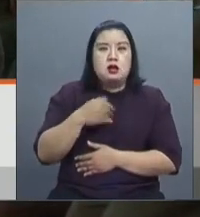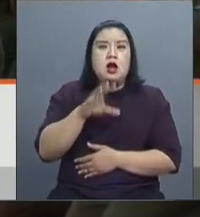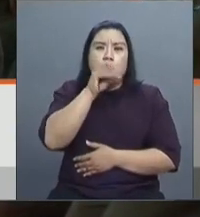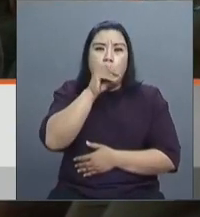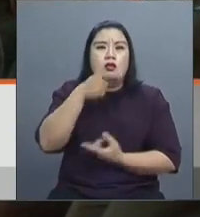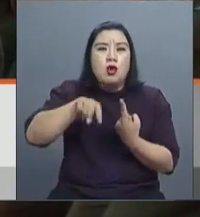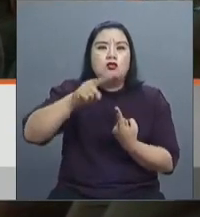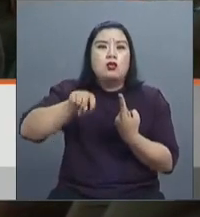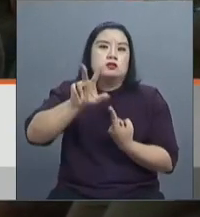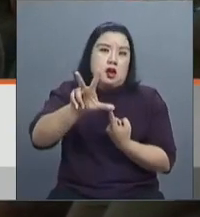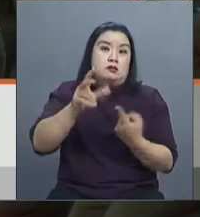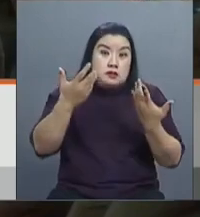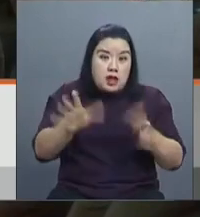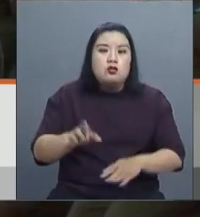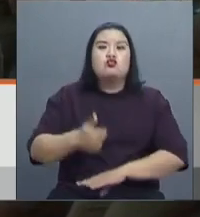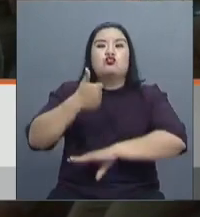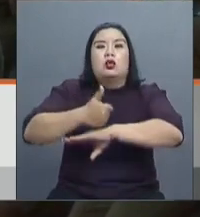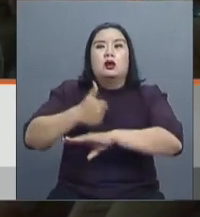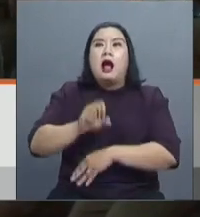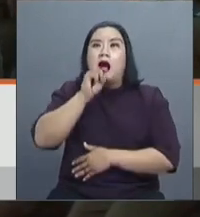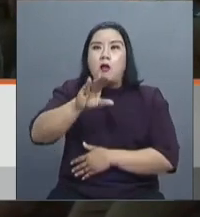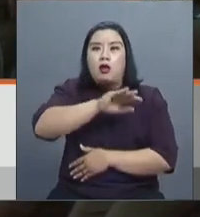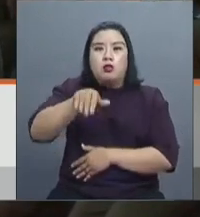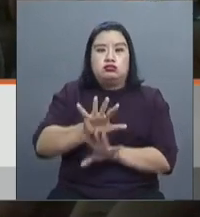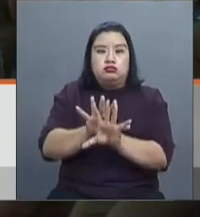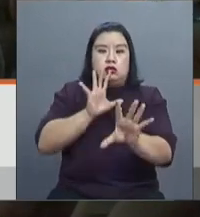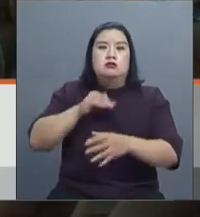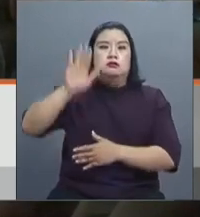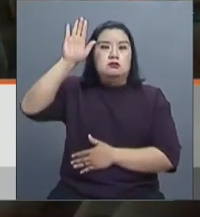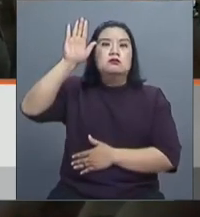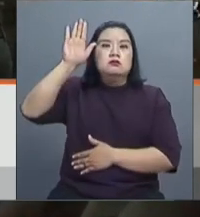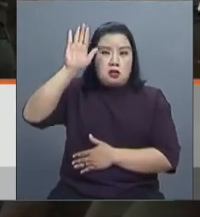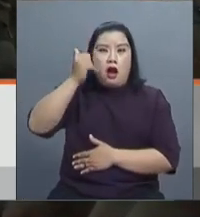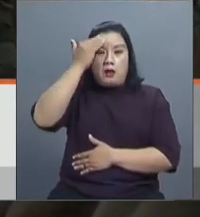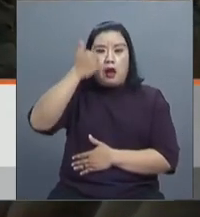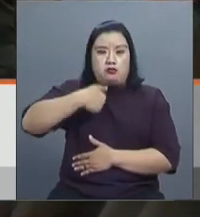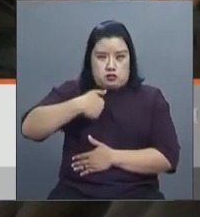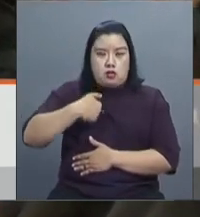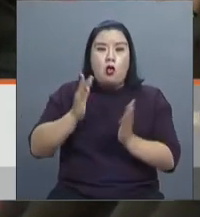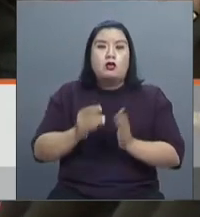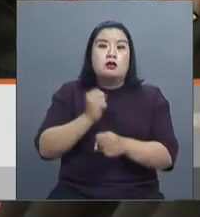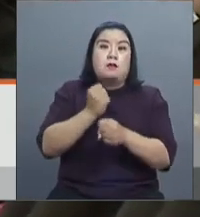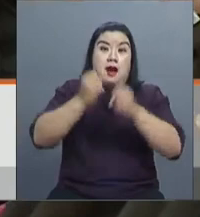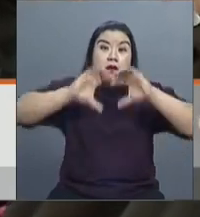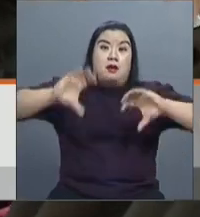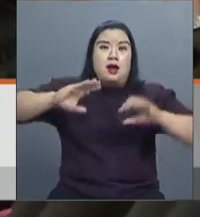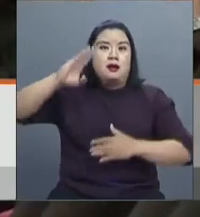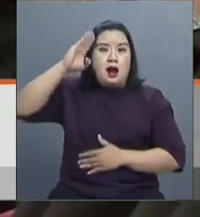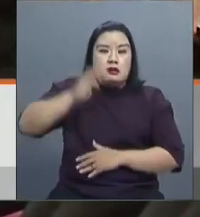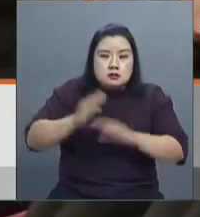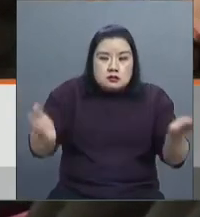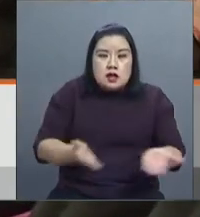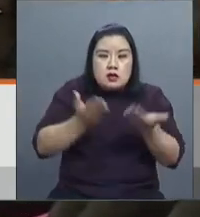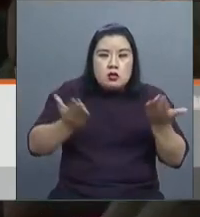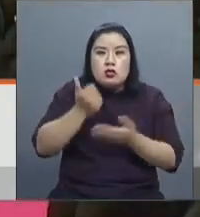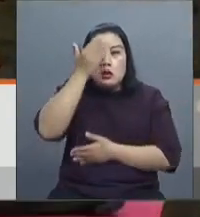กอภิรัตคงสมพงศ์ให้กำลังพลกล่าวคำปฏิญาณตนโดยระบุว่าในฐานะเจ้าหน้าที่รัฐจะสนับสนุนรัฐบาลที่ยึดมั่นในการ